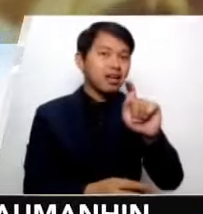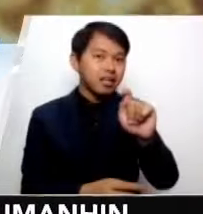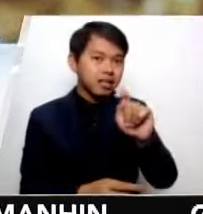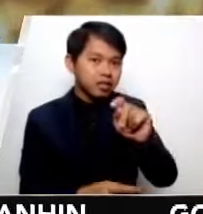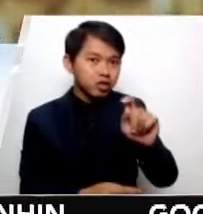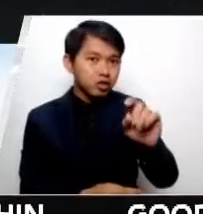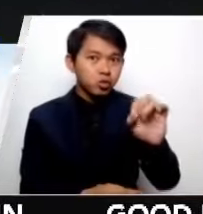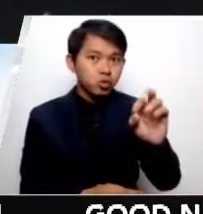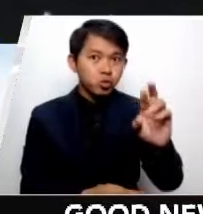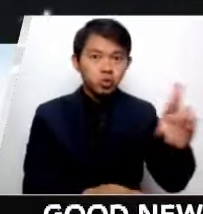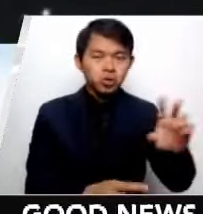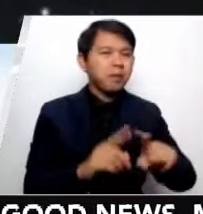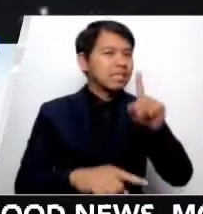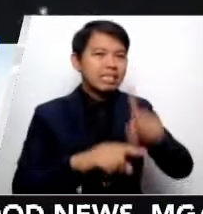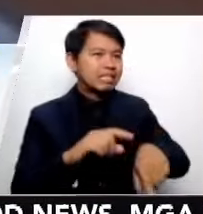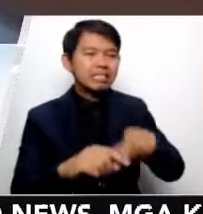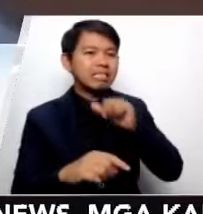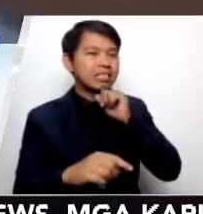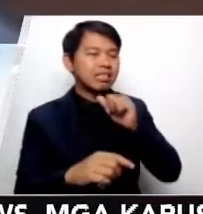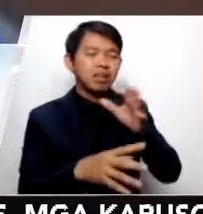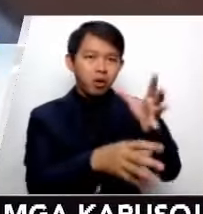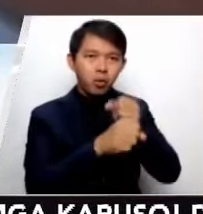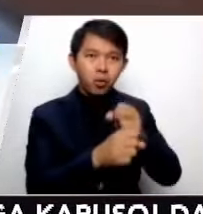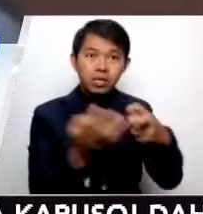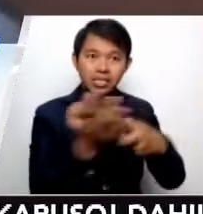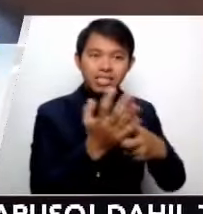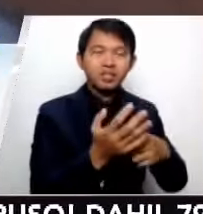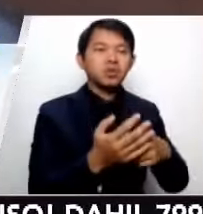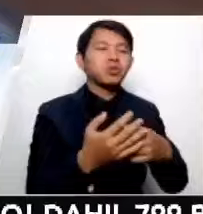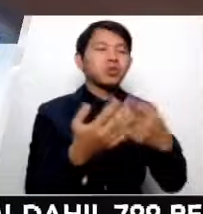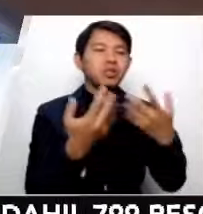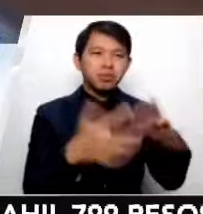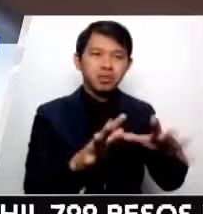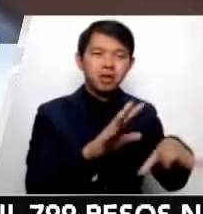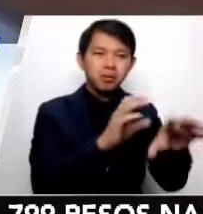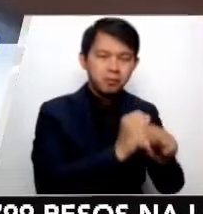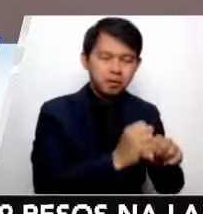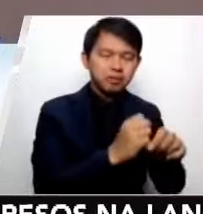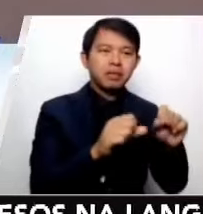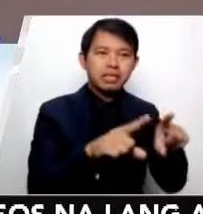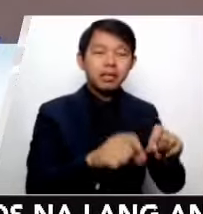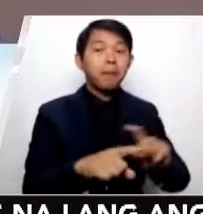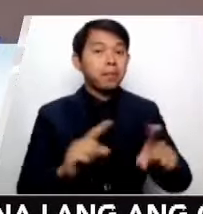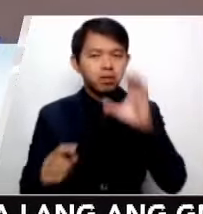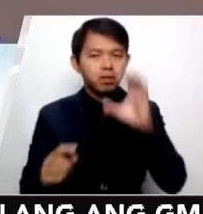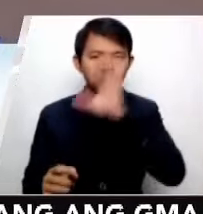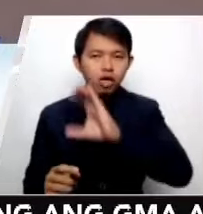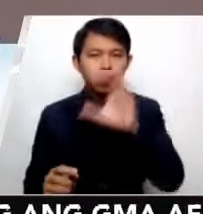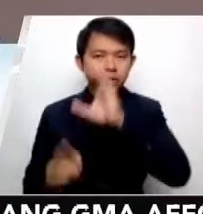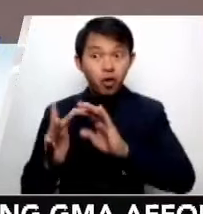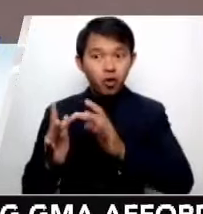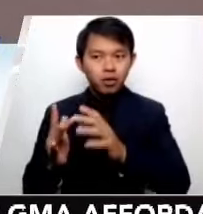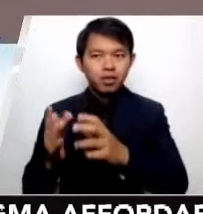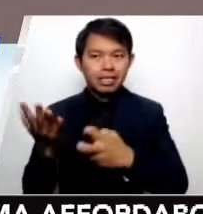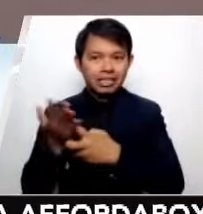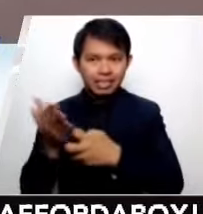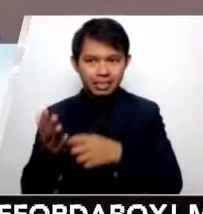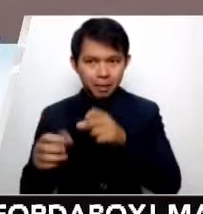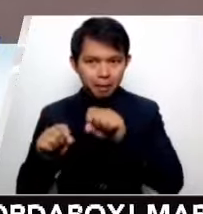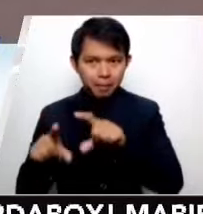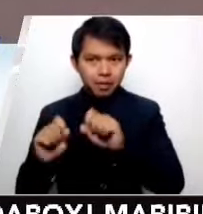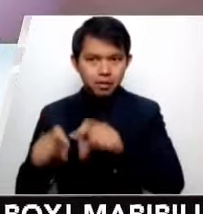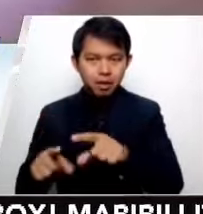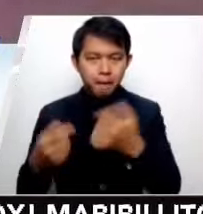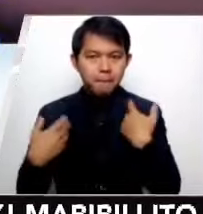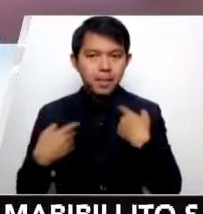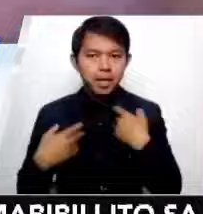sa official sellers noong Hulyo. Naghanap siya ng ticket online at itinuro ng isang kakilala sa lalaking may access daw sa ticket